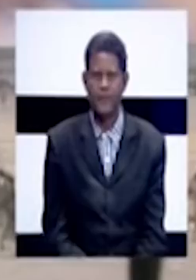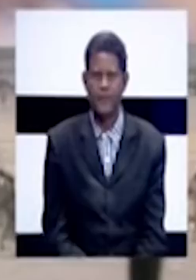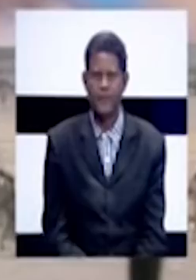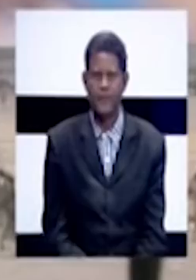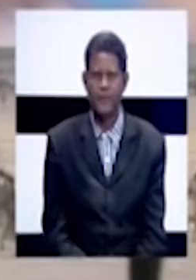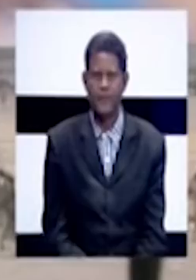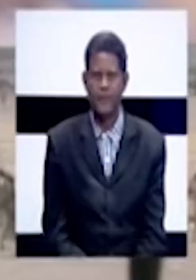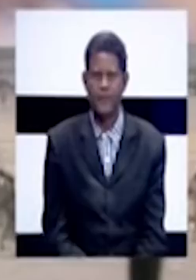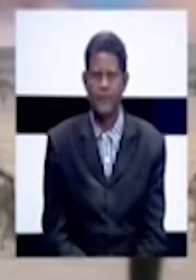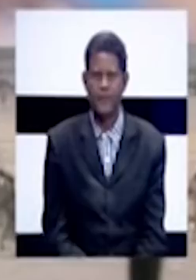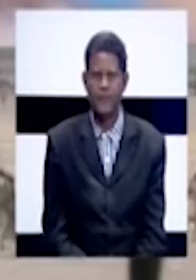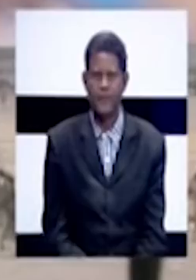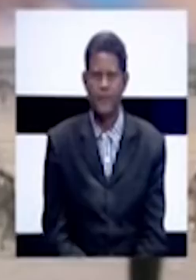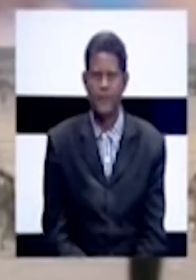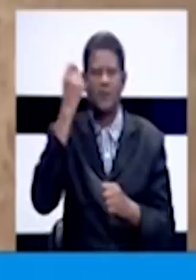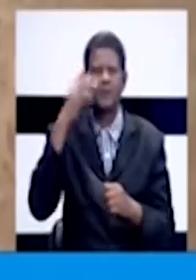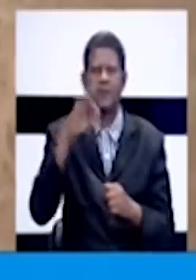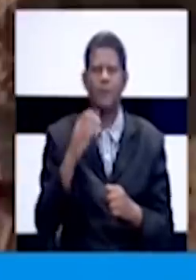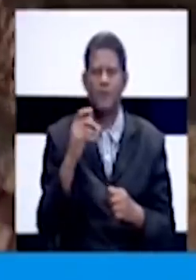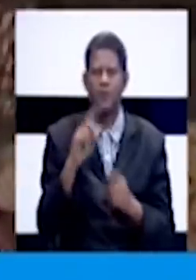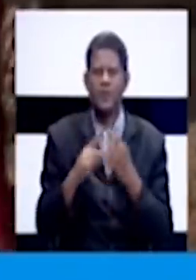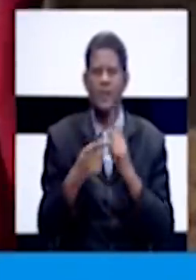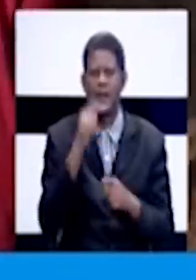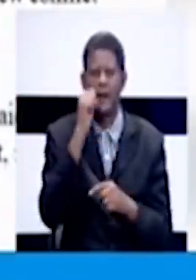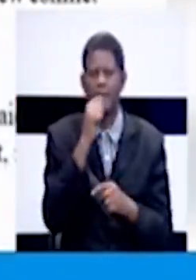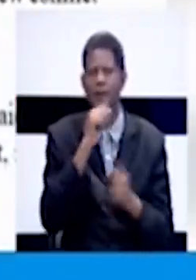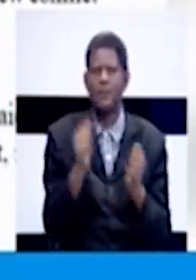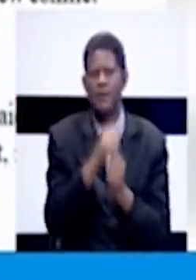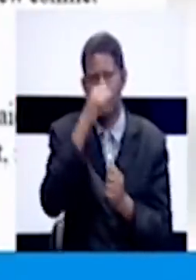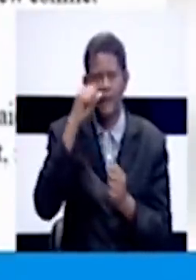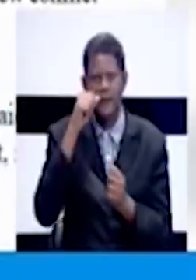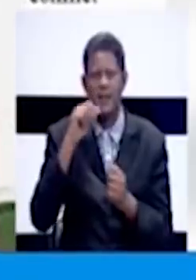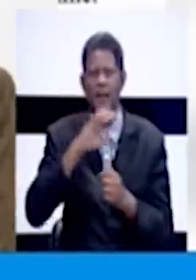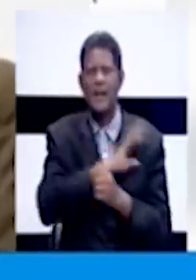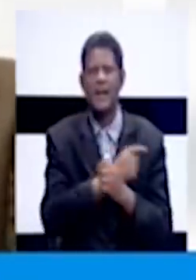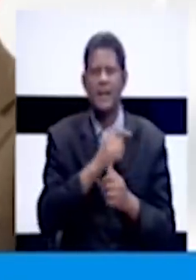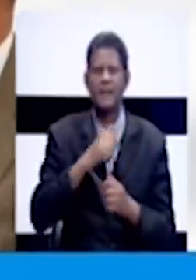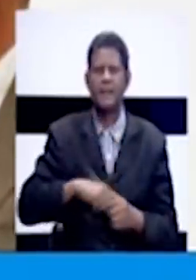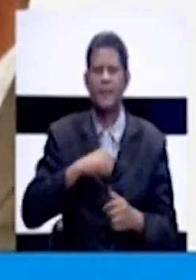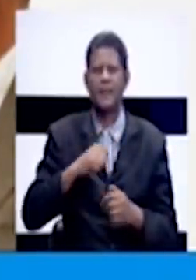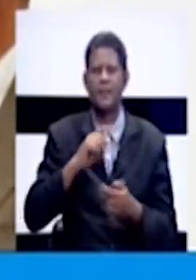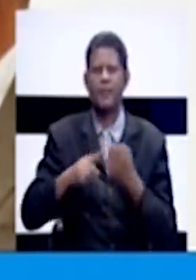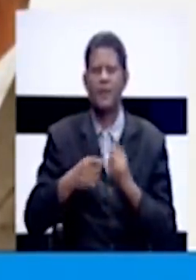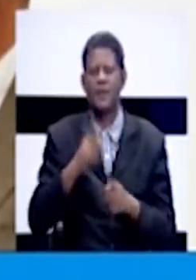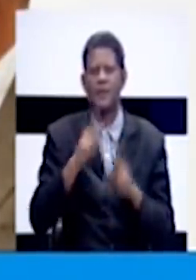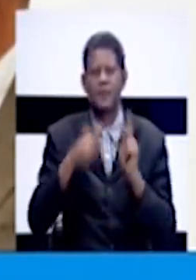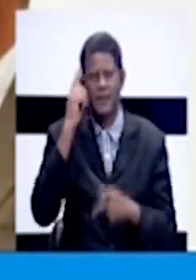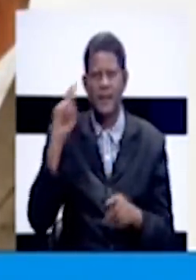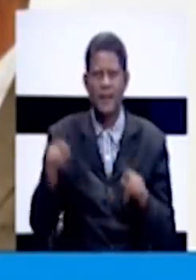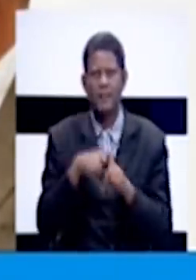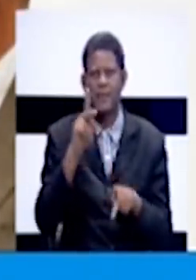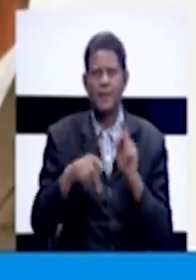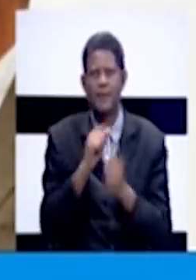ስዒሩ ድማ ናሕዚ ፋሽስታዊ ጉጅላ አብይ ድማ ምስርዓት ኢሳያስን ኃይልትን ክሕትን ሸሪኹ ህዝብ ትግራይ ከም ህዝቢ ንምጽናት